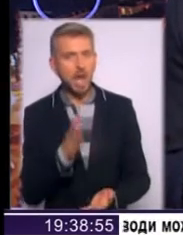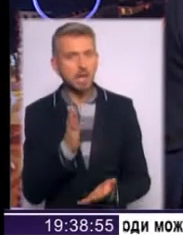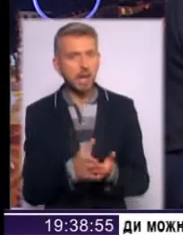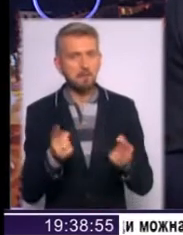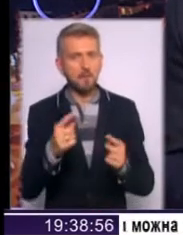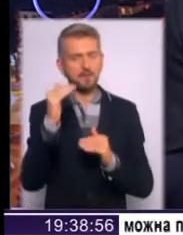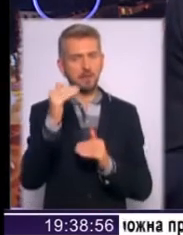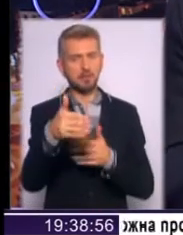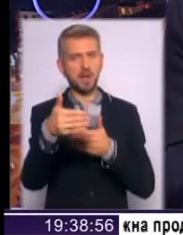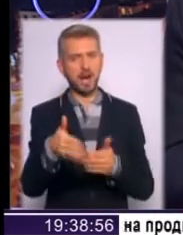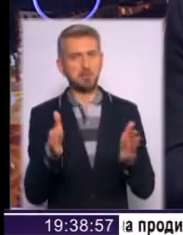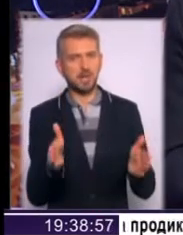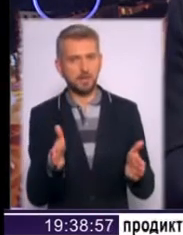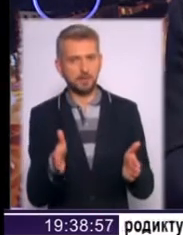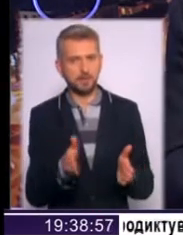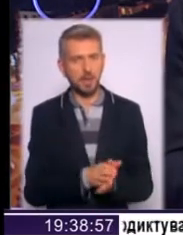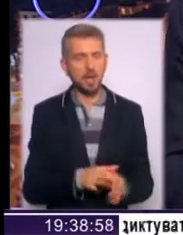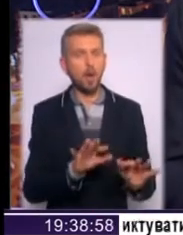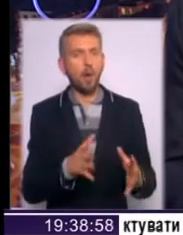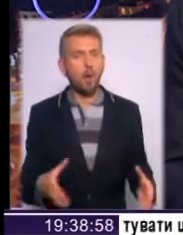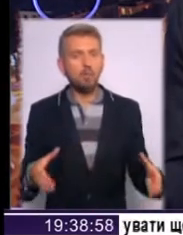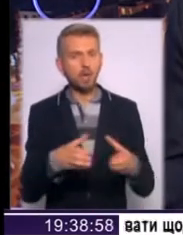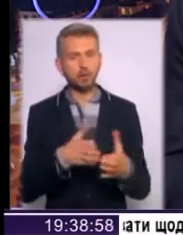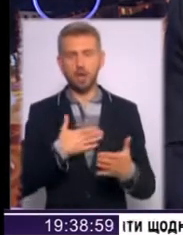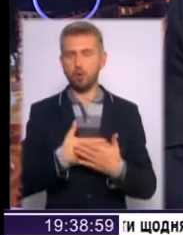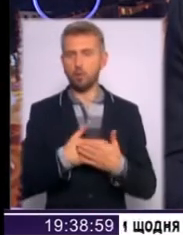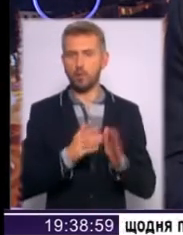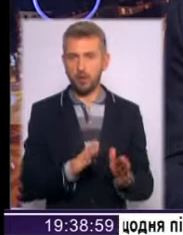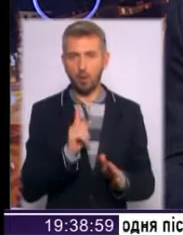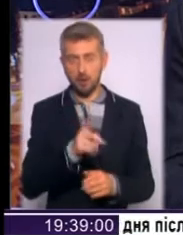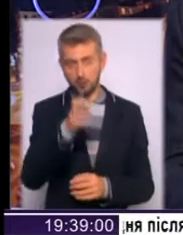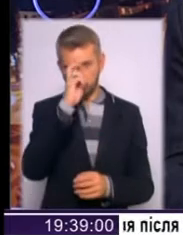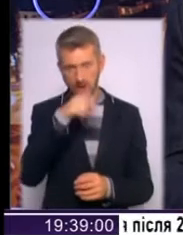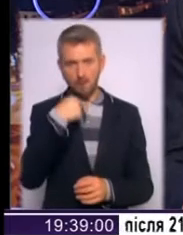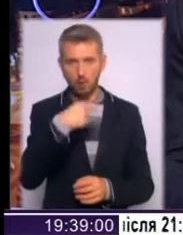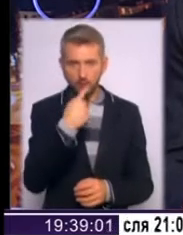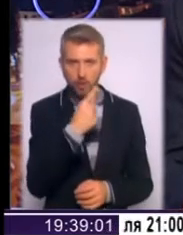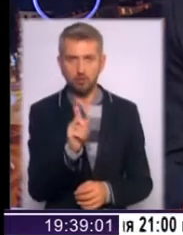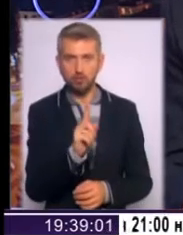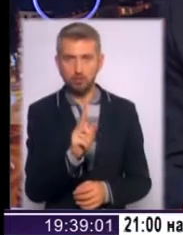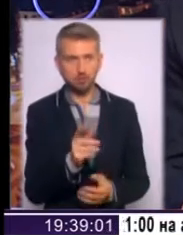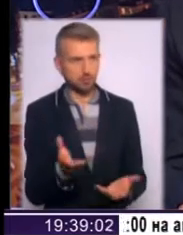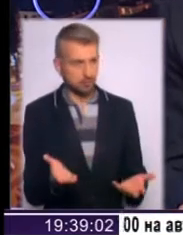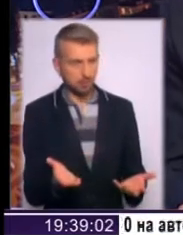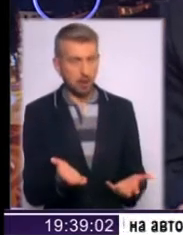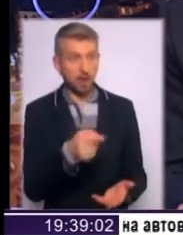Тобто об'єднання відбувається, звісно, добровільно. Але держава говорить про те, що хлопці, от ви об'єднуєтесь, як